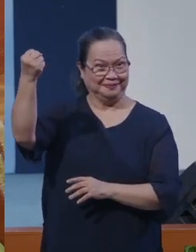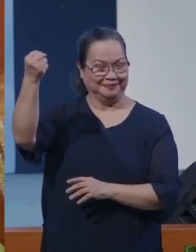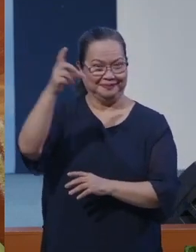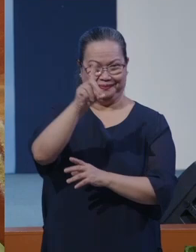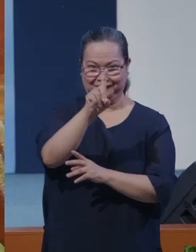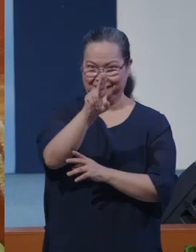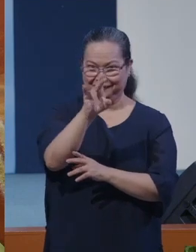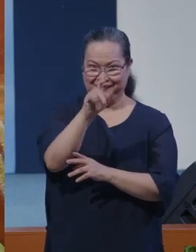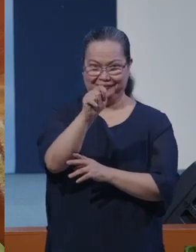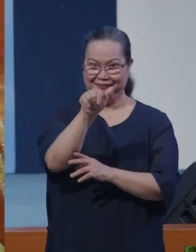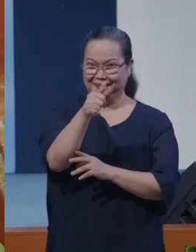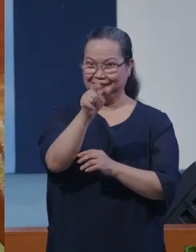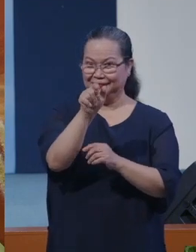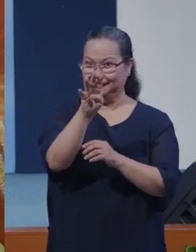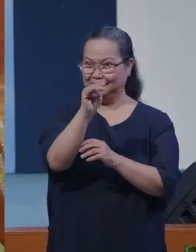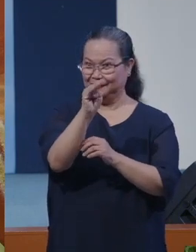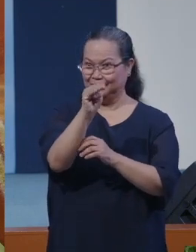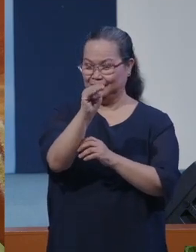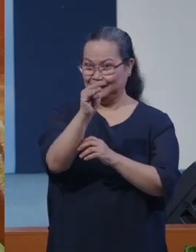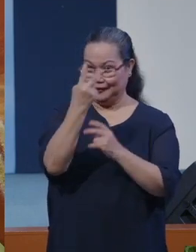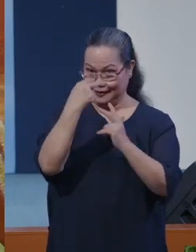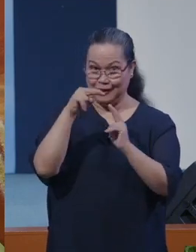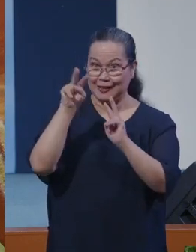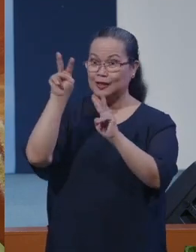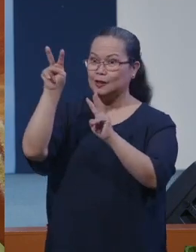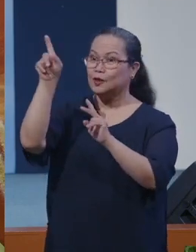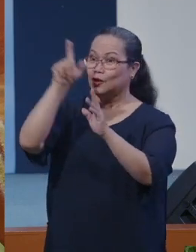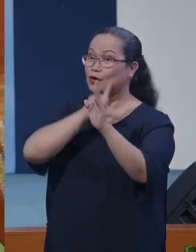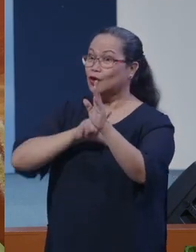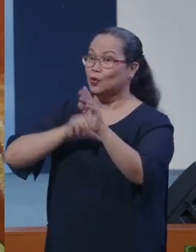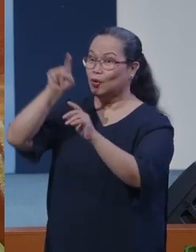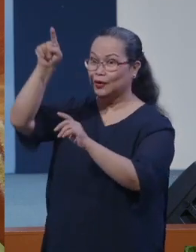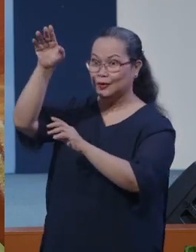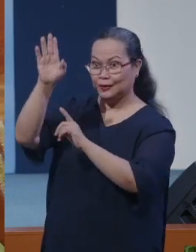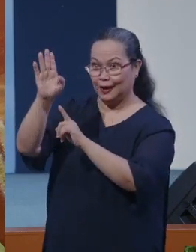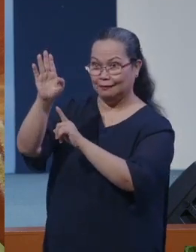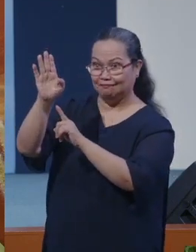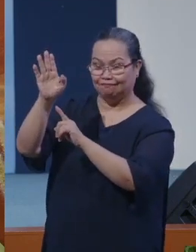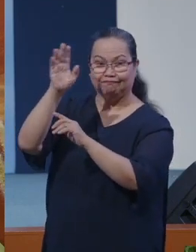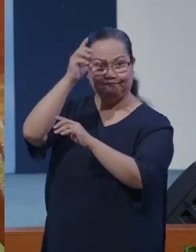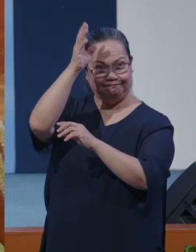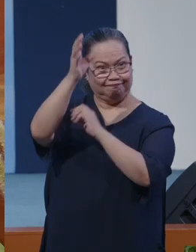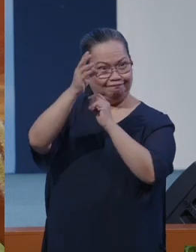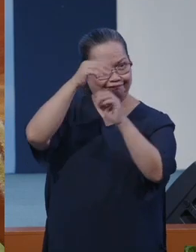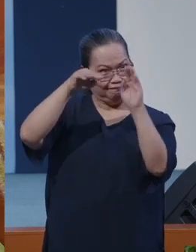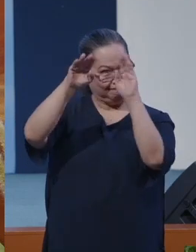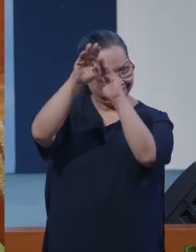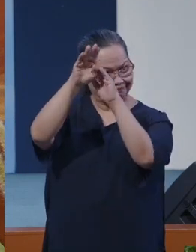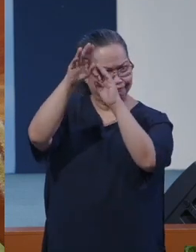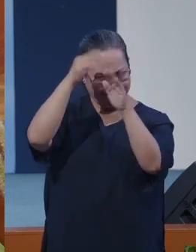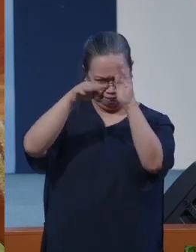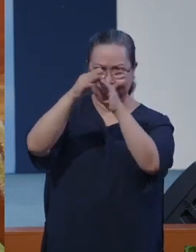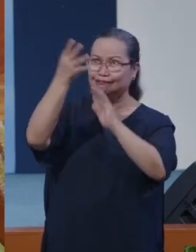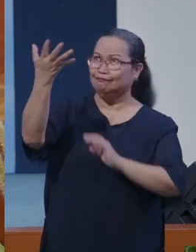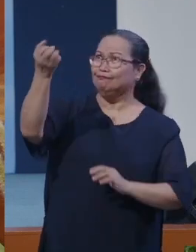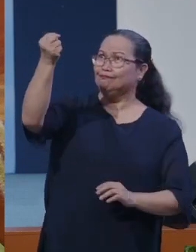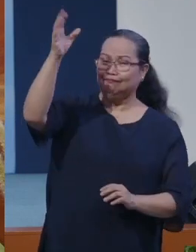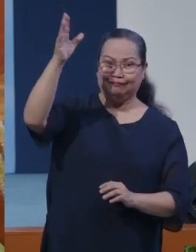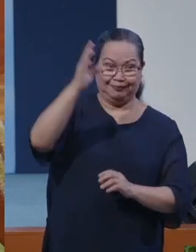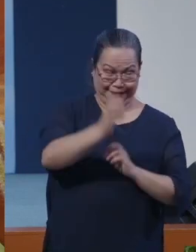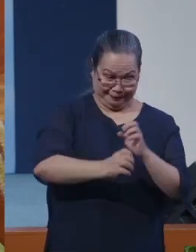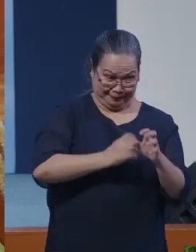Deuteronomy 10:14, "Behold, to the Lord your God belong heaven and the heaven of heavens, the